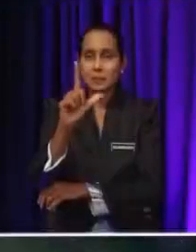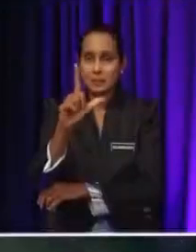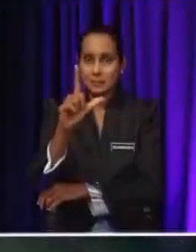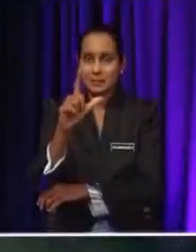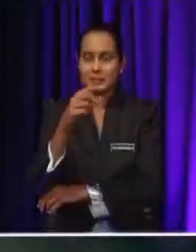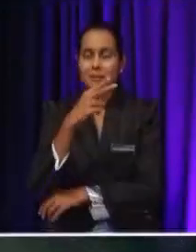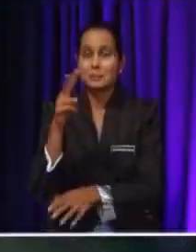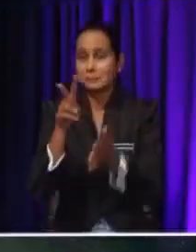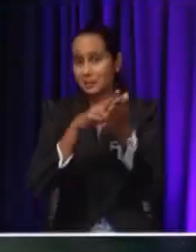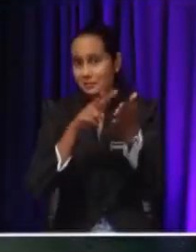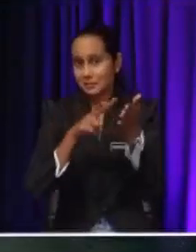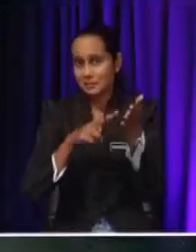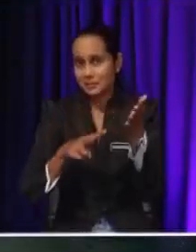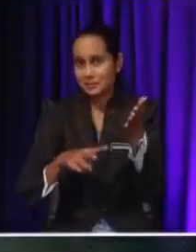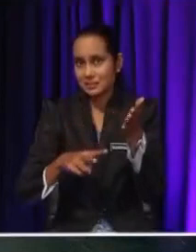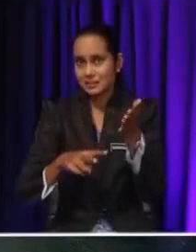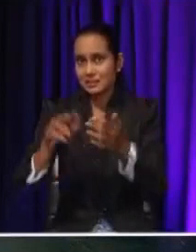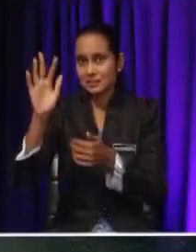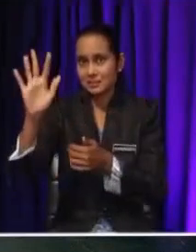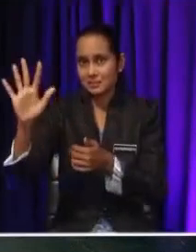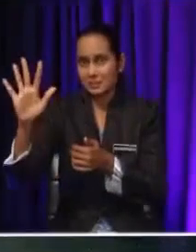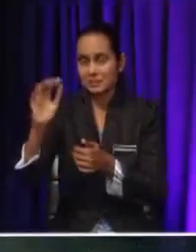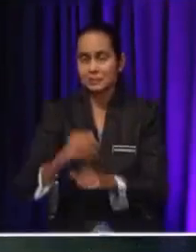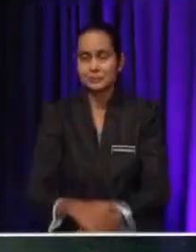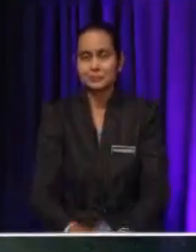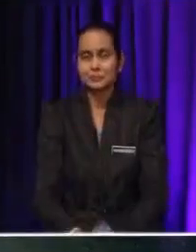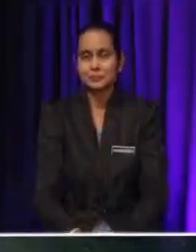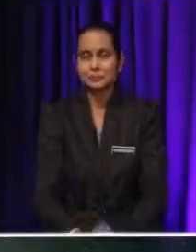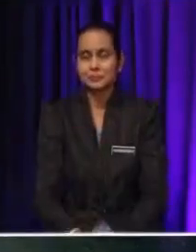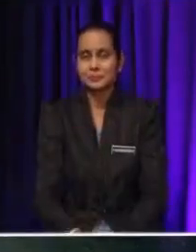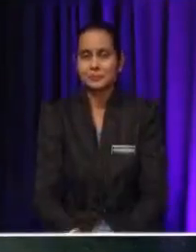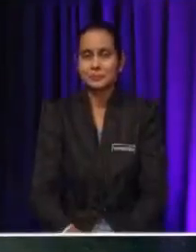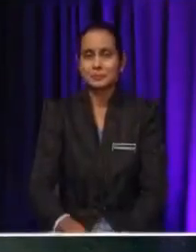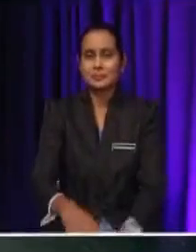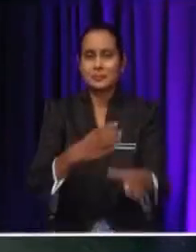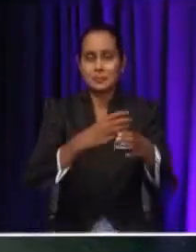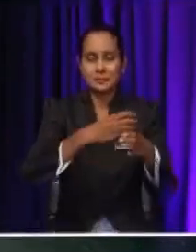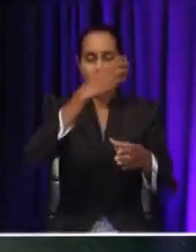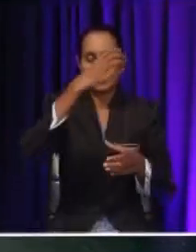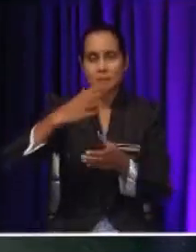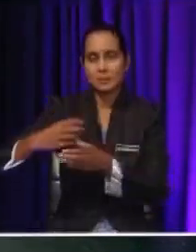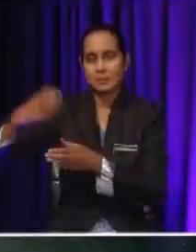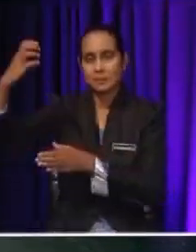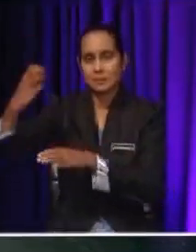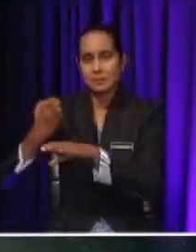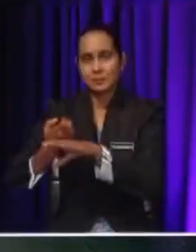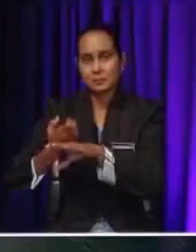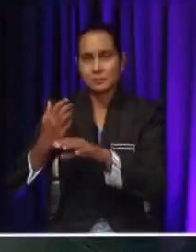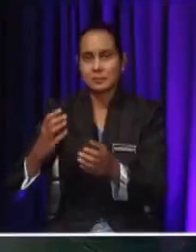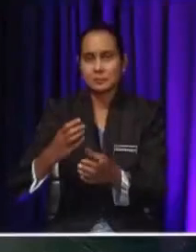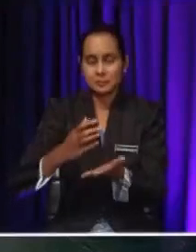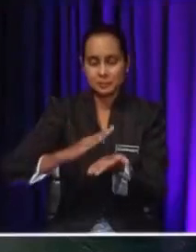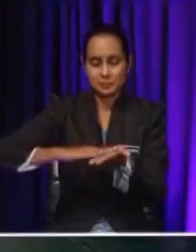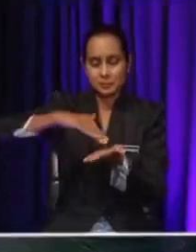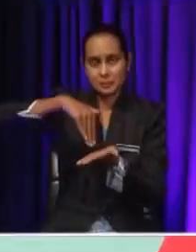ambil yang aku ambil yang lengkap kelima sampai rangkap keenam silahkan Batu Kami tegakkan